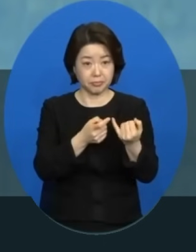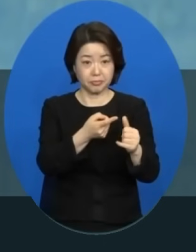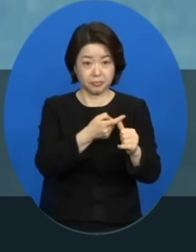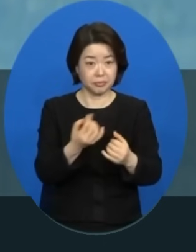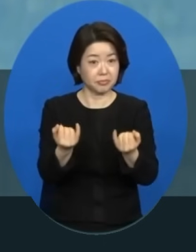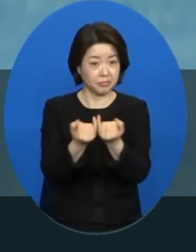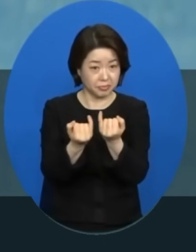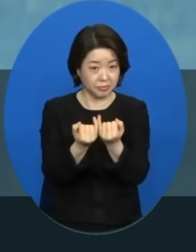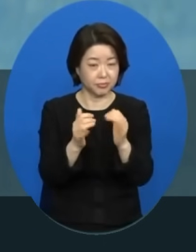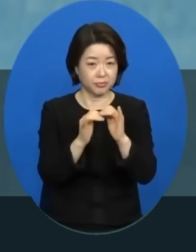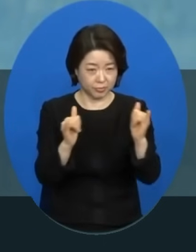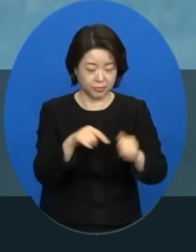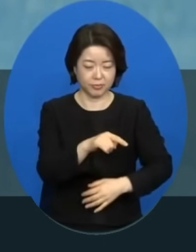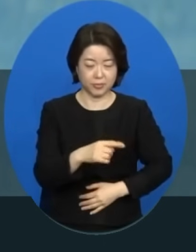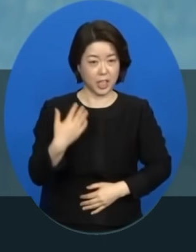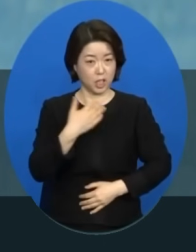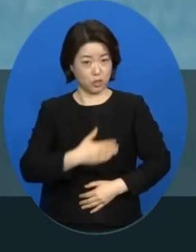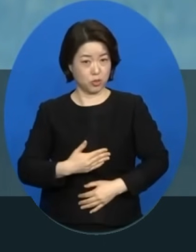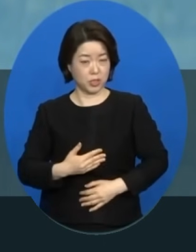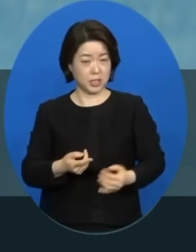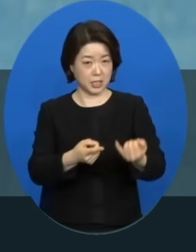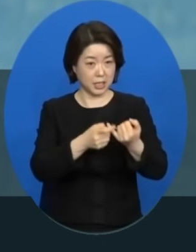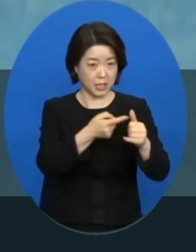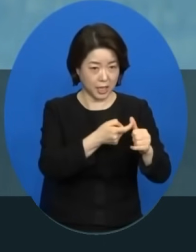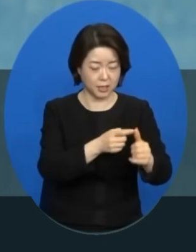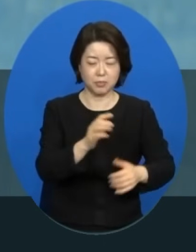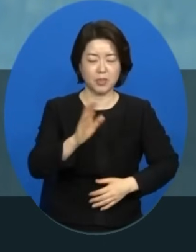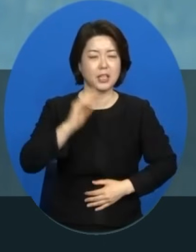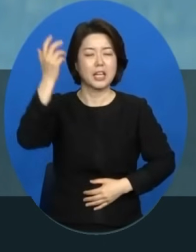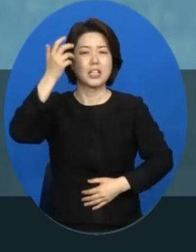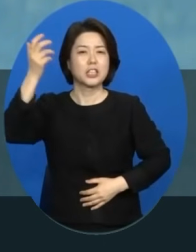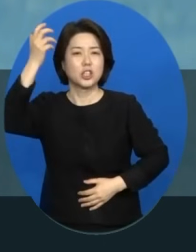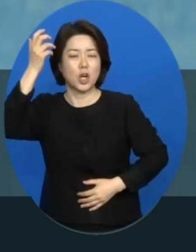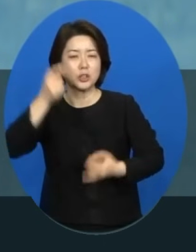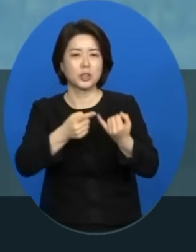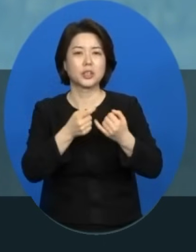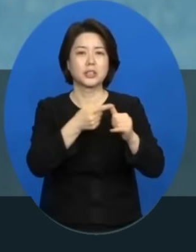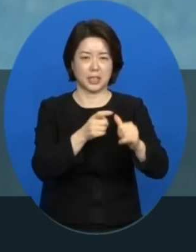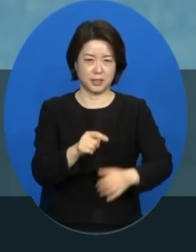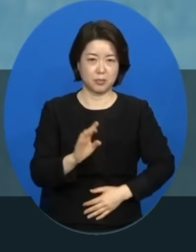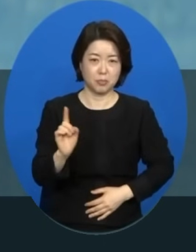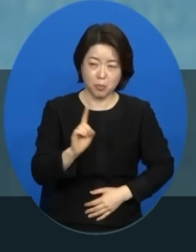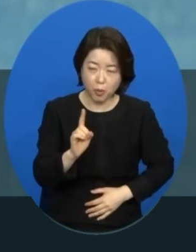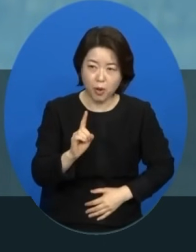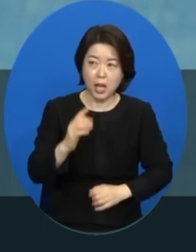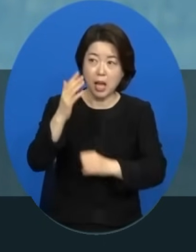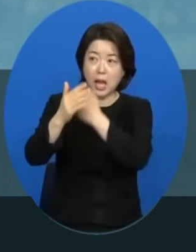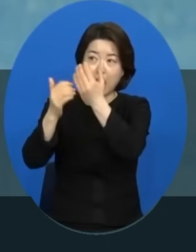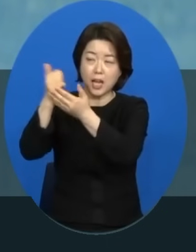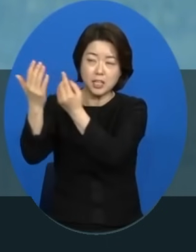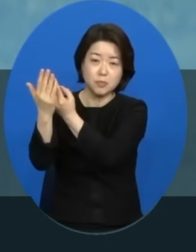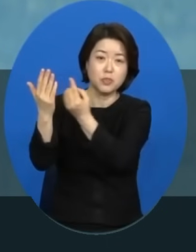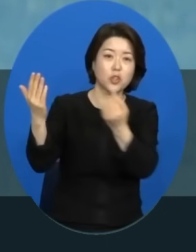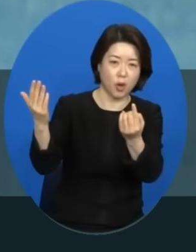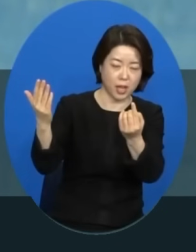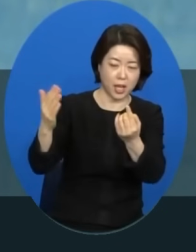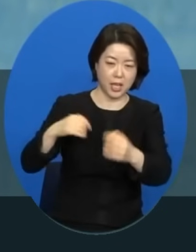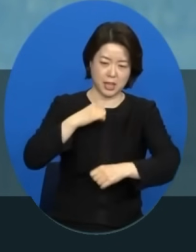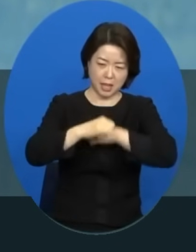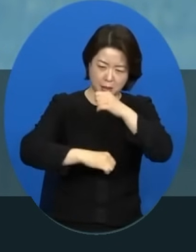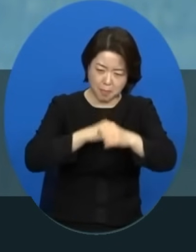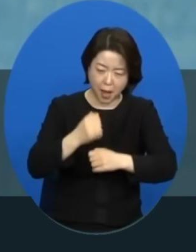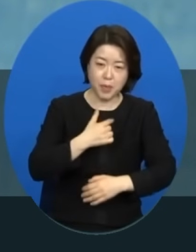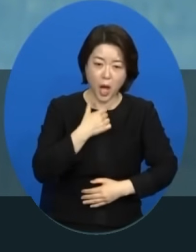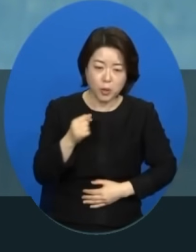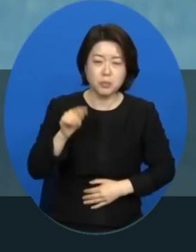했습니까? 정말 육체적인 간음입니까? 아니, 영적인 간음입니다. 하나님을 떠나서 독립하라고 하는 내 마음대로 하고 싶은 그